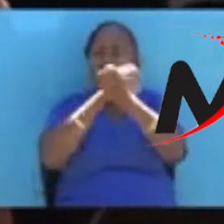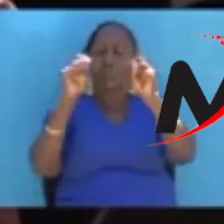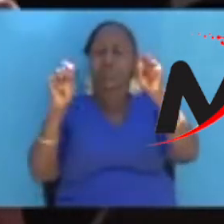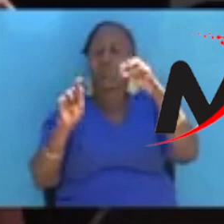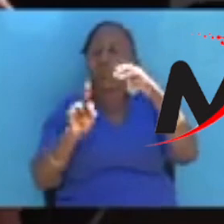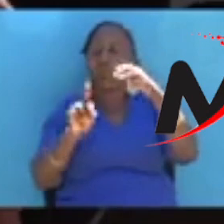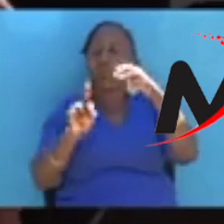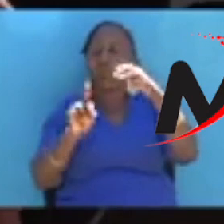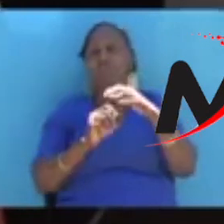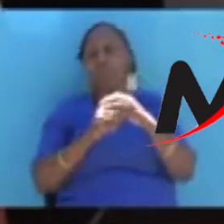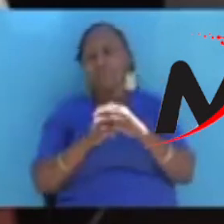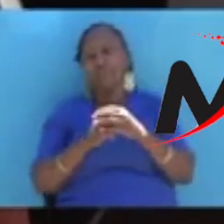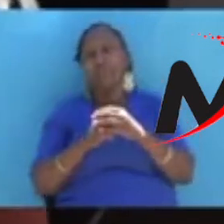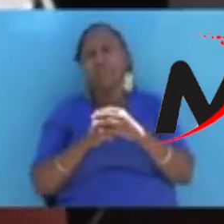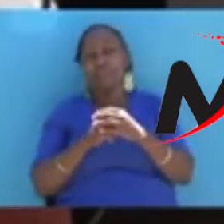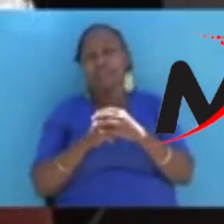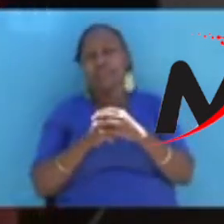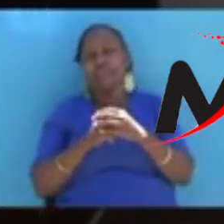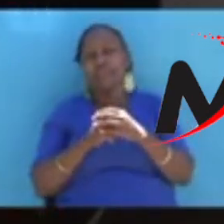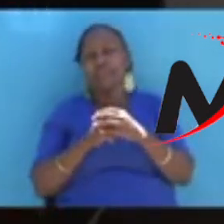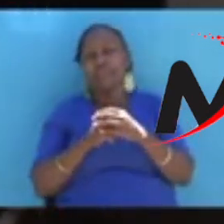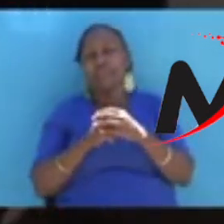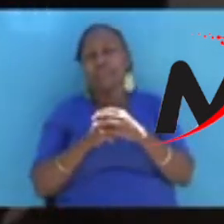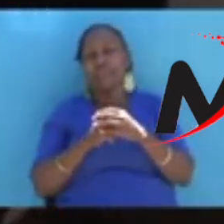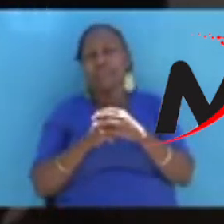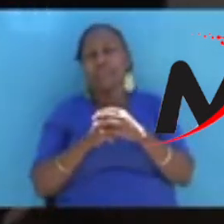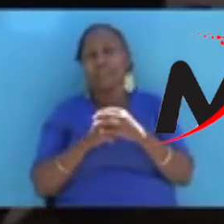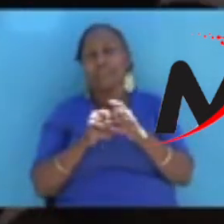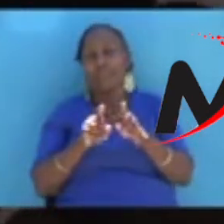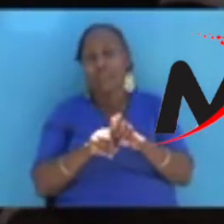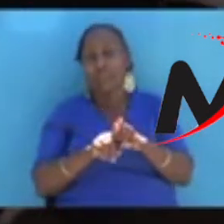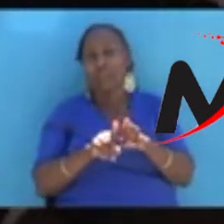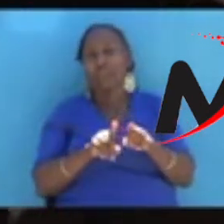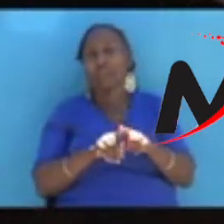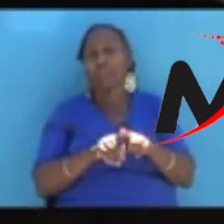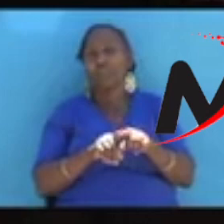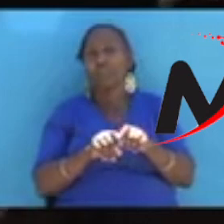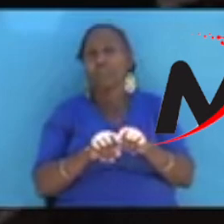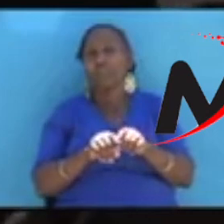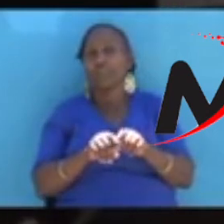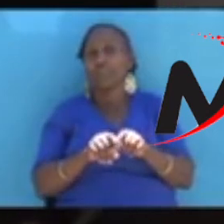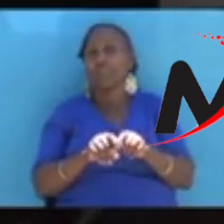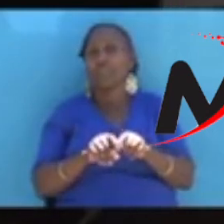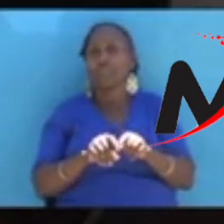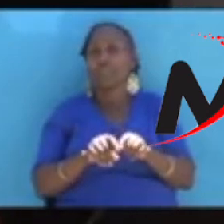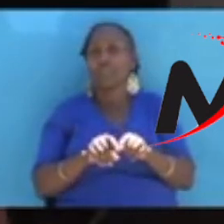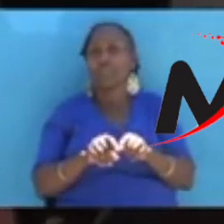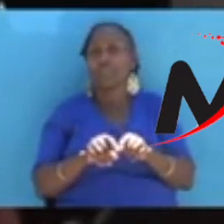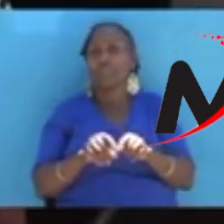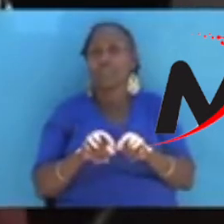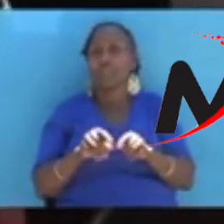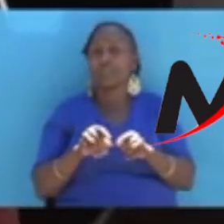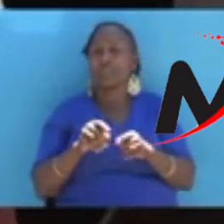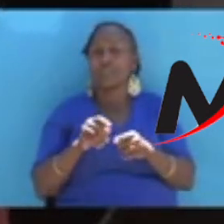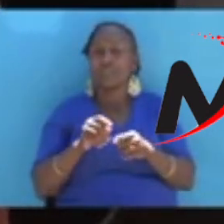William Samoei Ruto, Your Excellency the Deputy President, Your Excellency